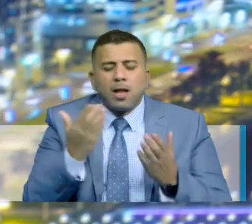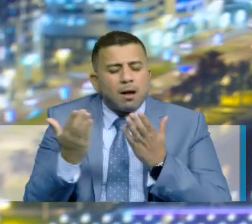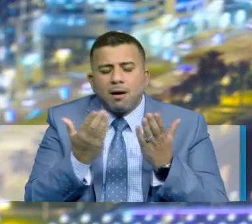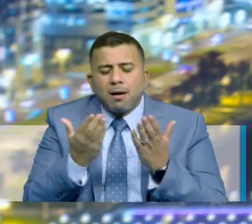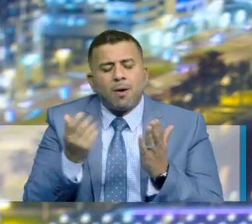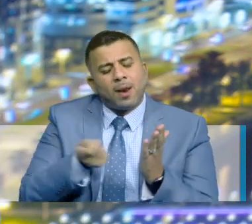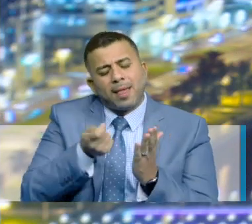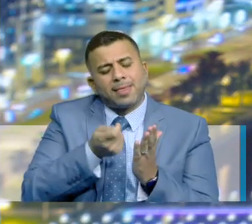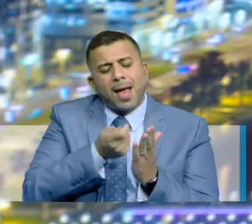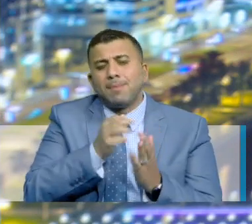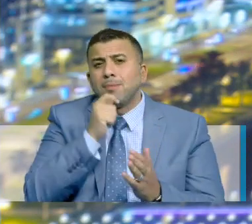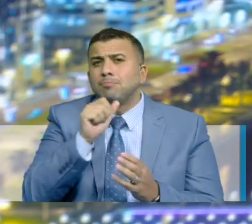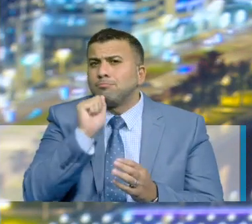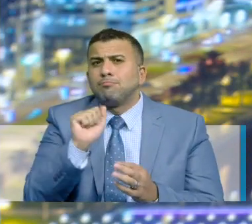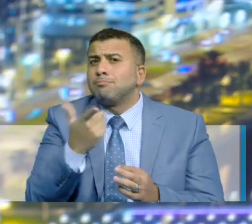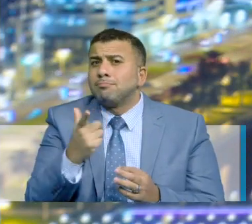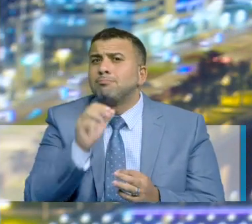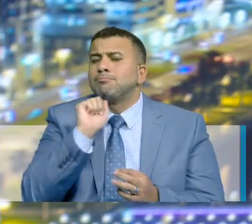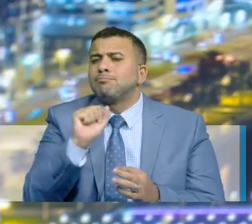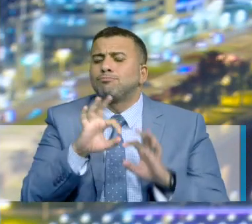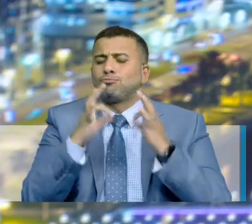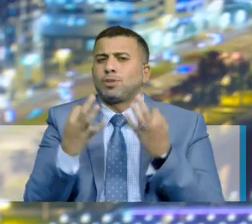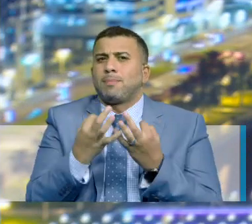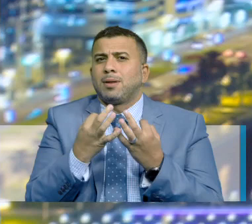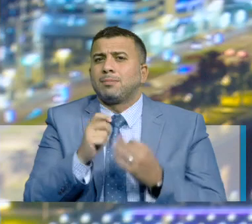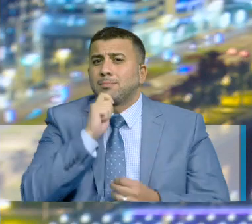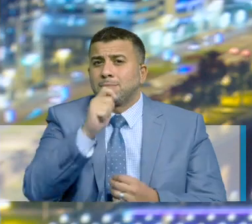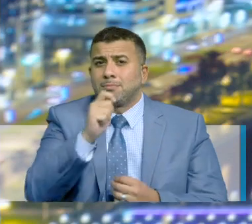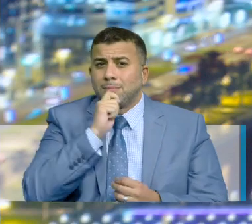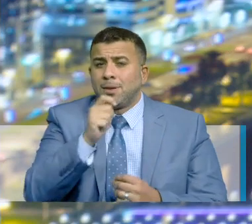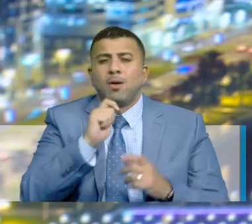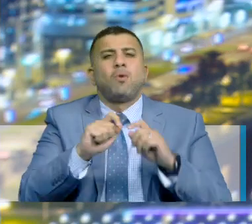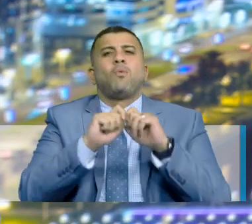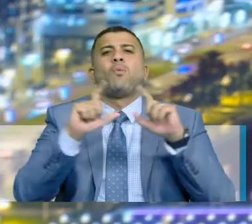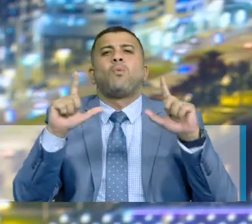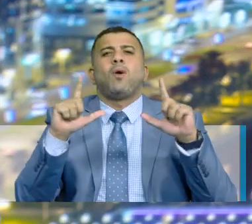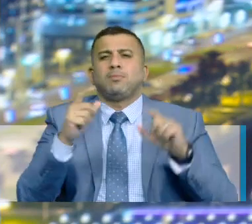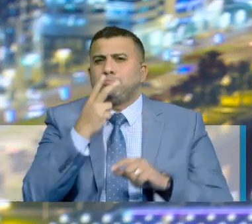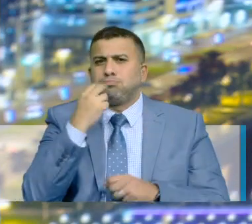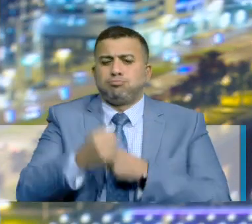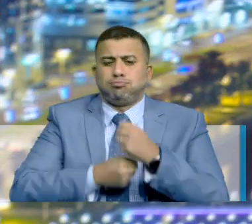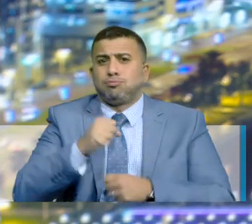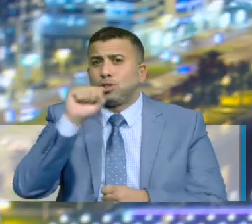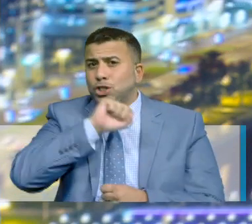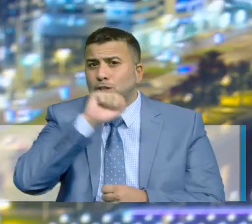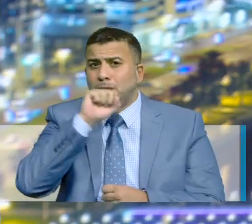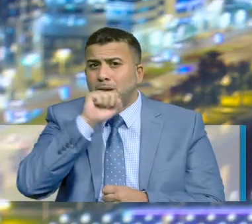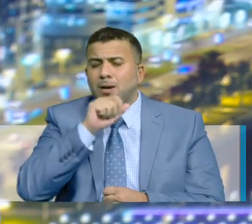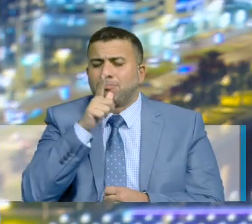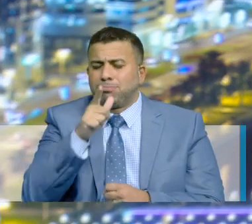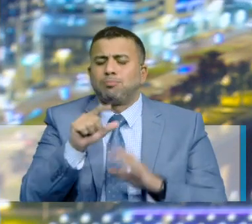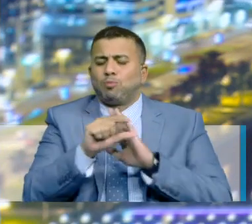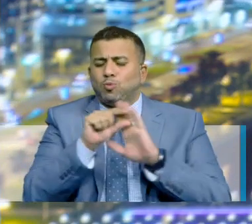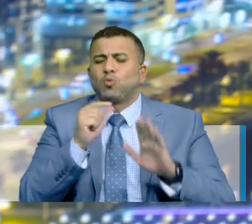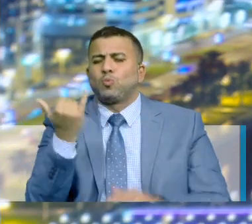والكتابه وتوطييد وجودهم الفعلي في مجتمعاتهم في التقرير التالي نصلط الضوء على جوانب من جهود